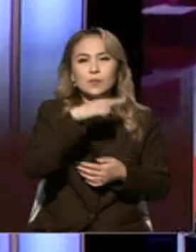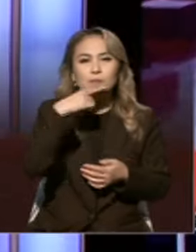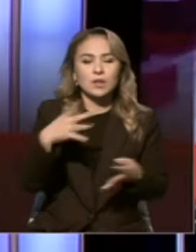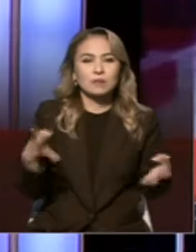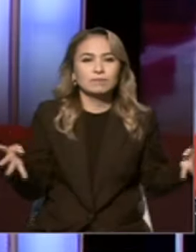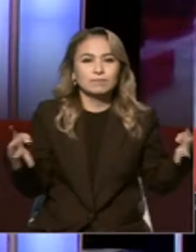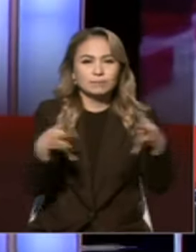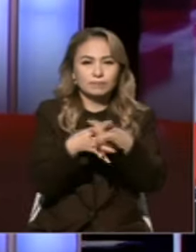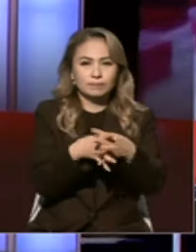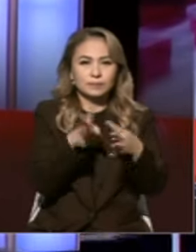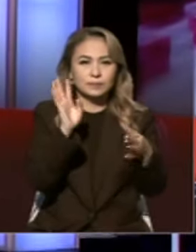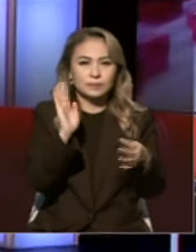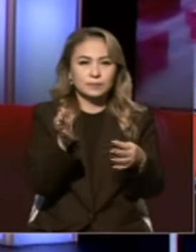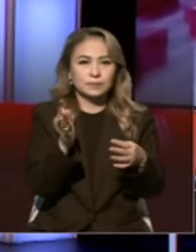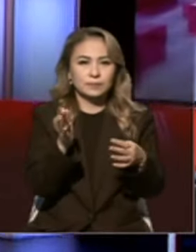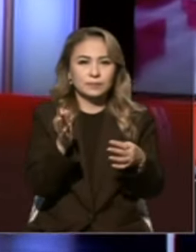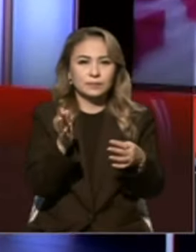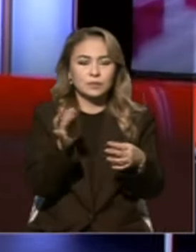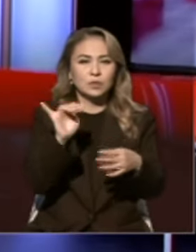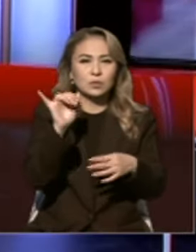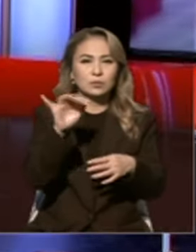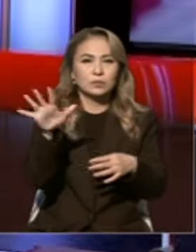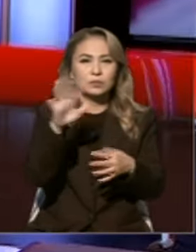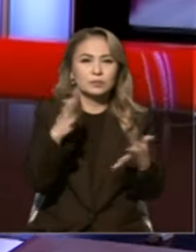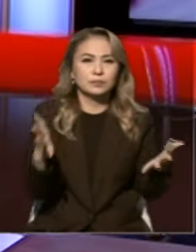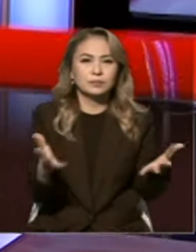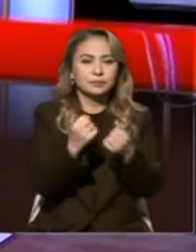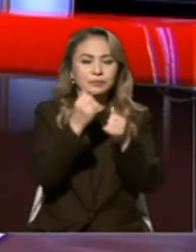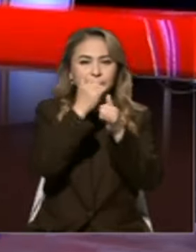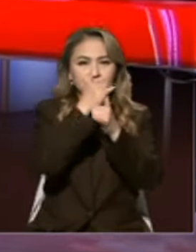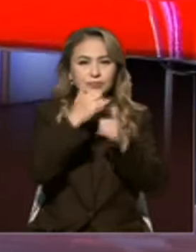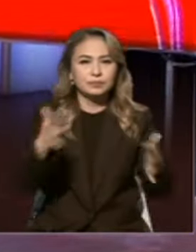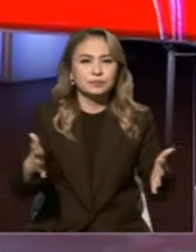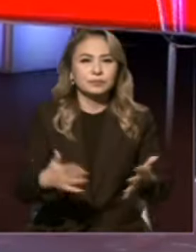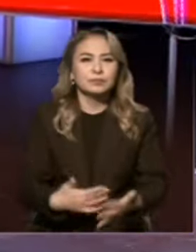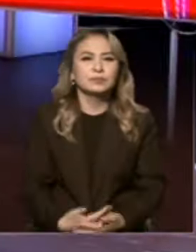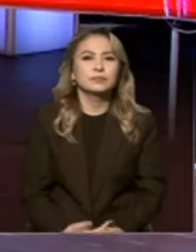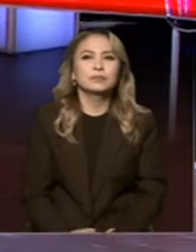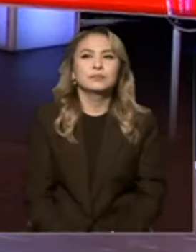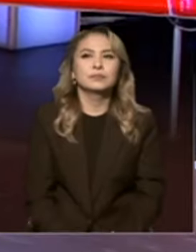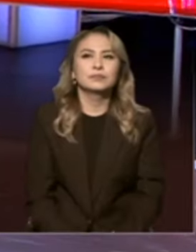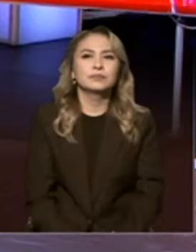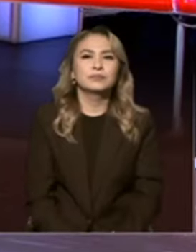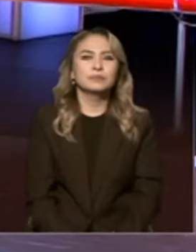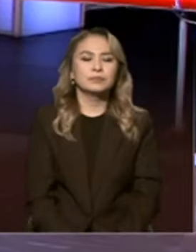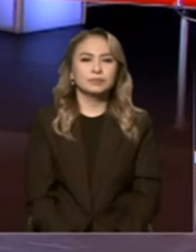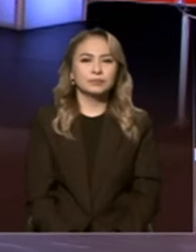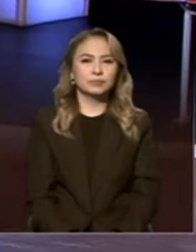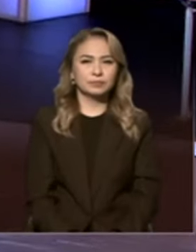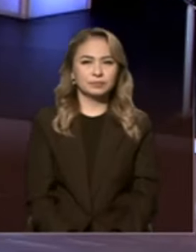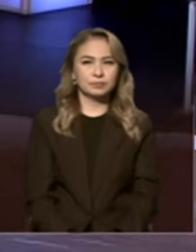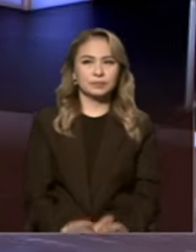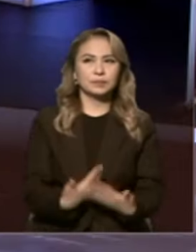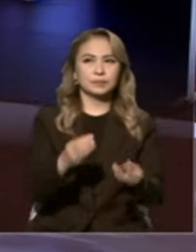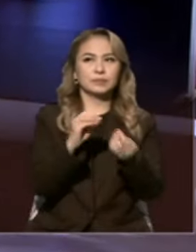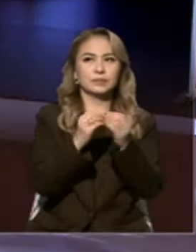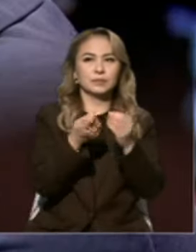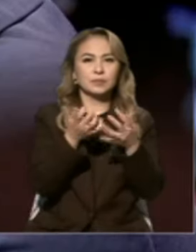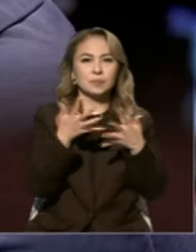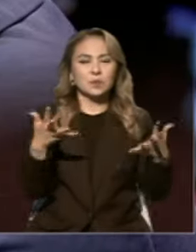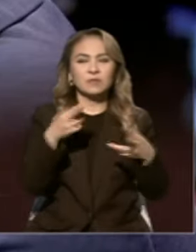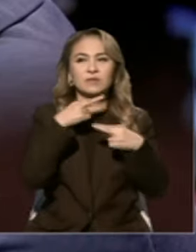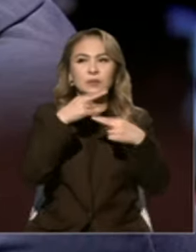кететін болатын болса, онда Оралды біз құтқара алмаймыз. Су астында қалып қоятыны анық. Біз жаңа айтып жатырмыз. Осы мәселеге қатты көңіл бөлу